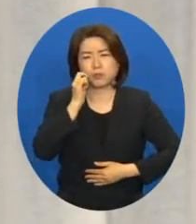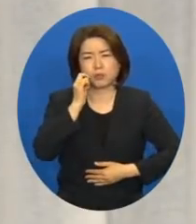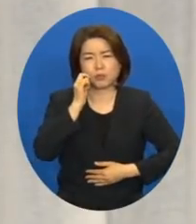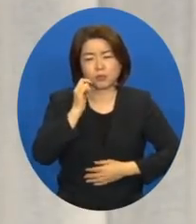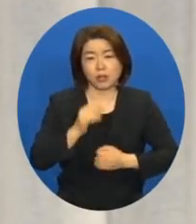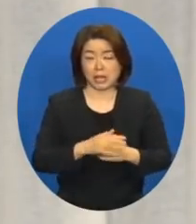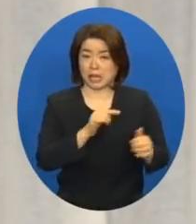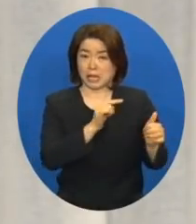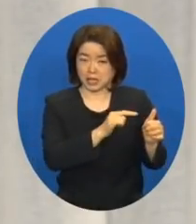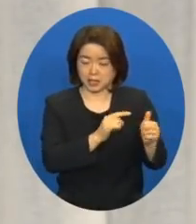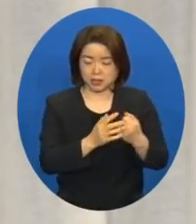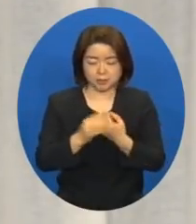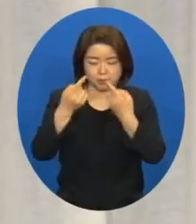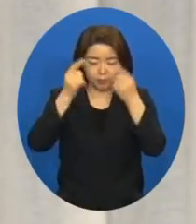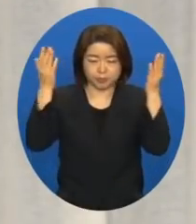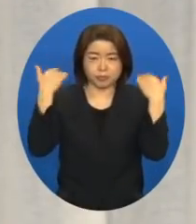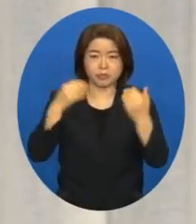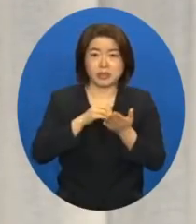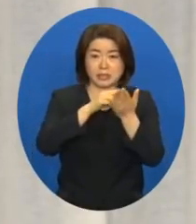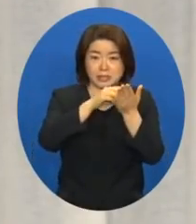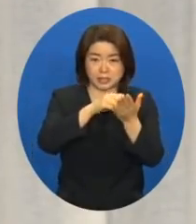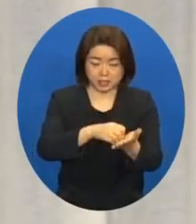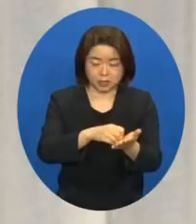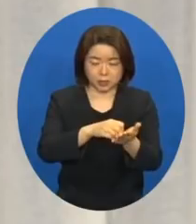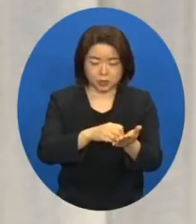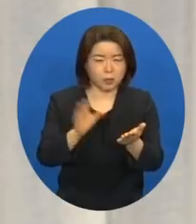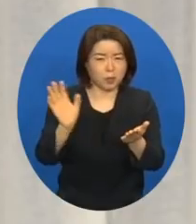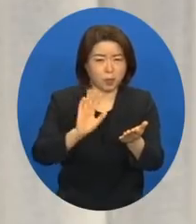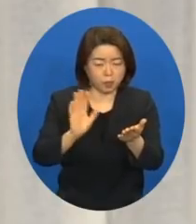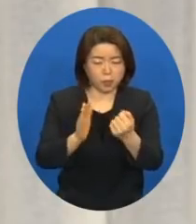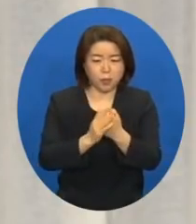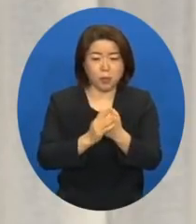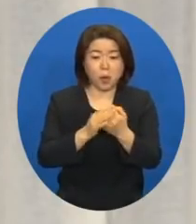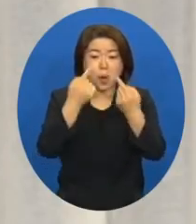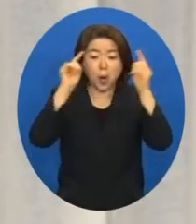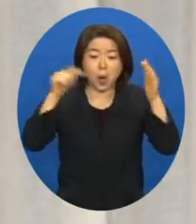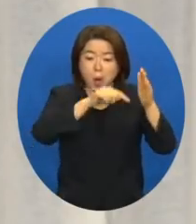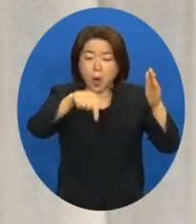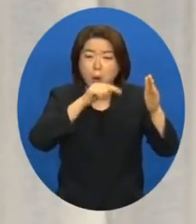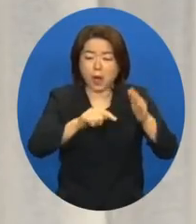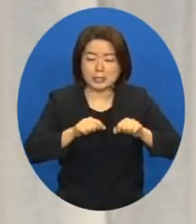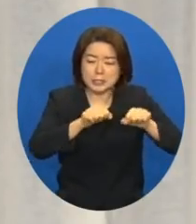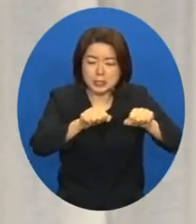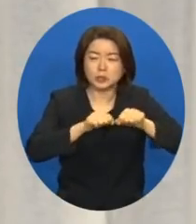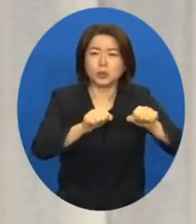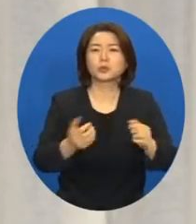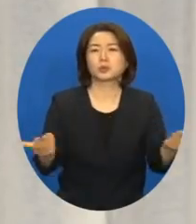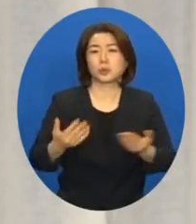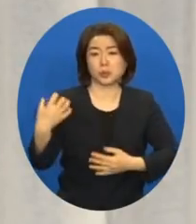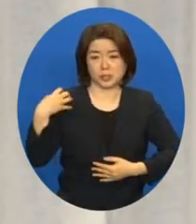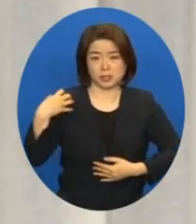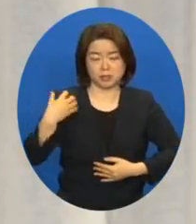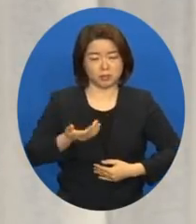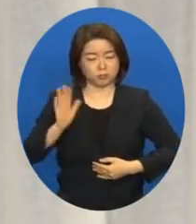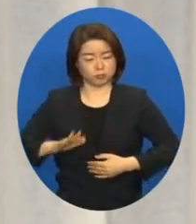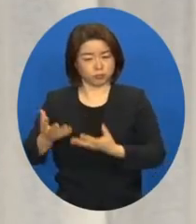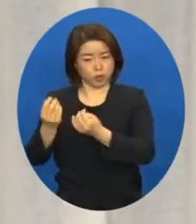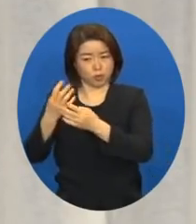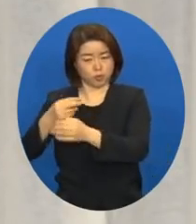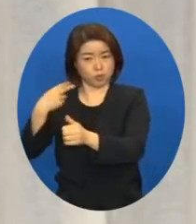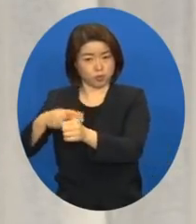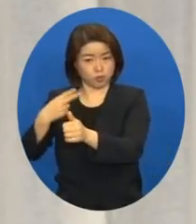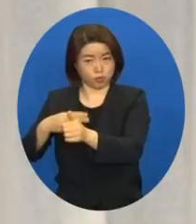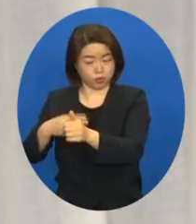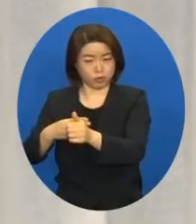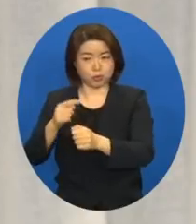그가 대학교의 청소부로 일을 하는데 수학 교수가 학생들을 테스트하려고 칠판에